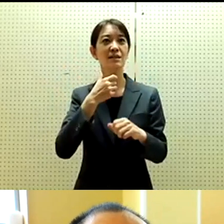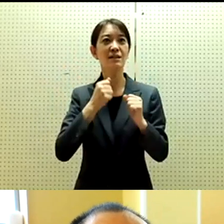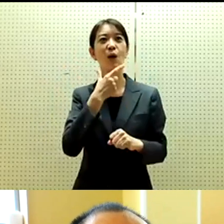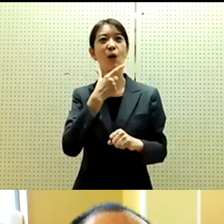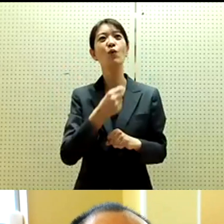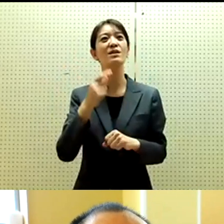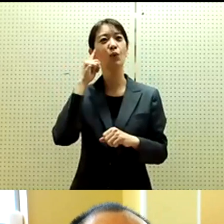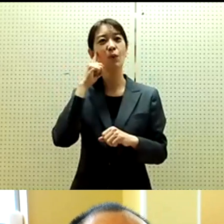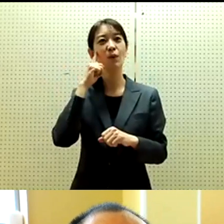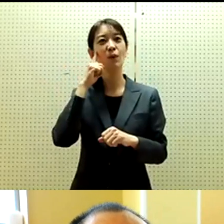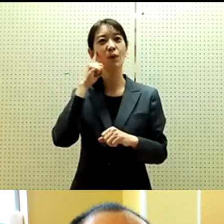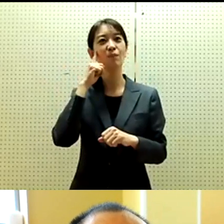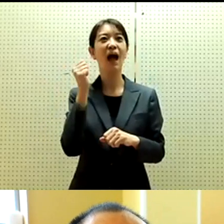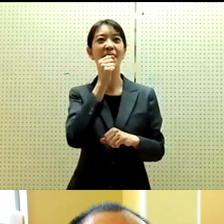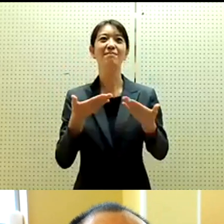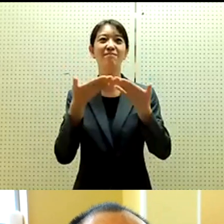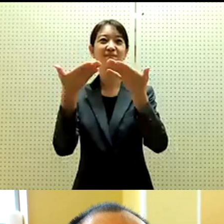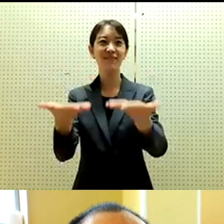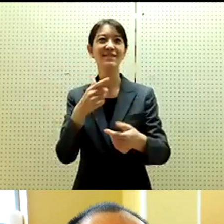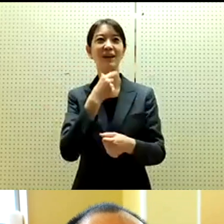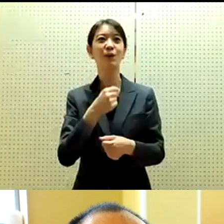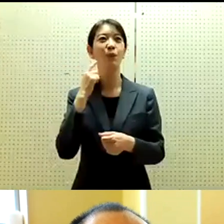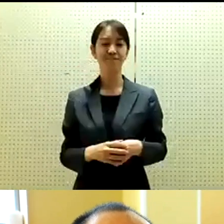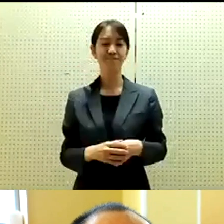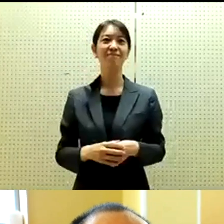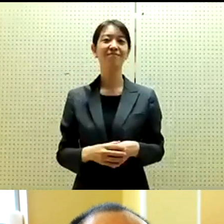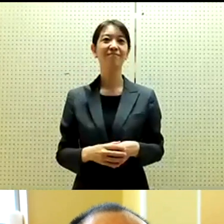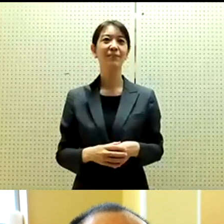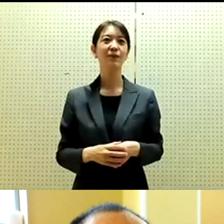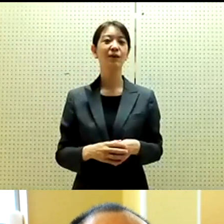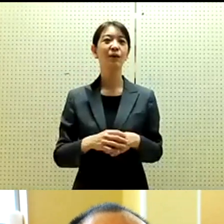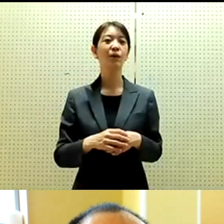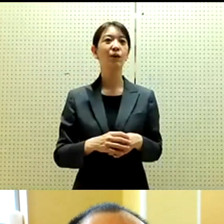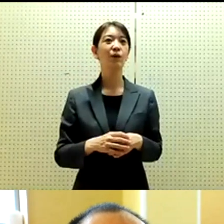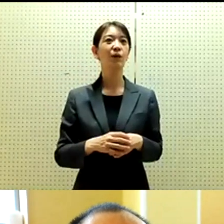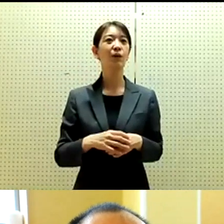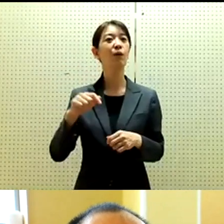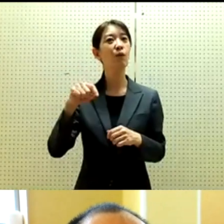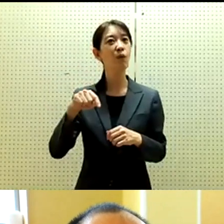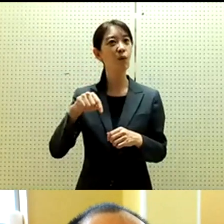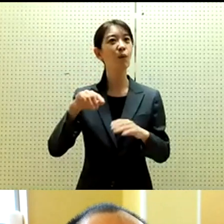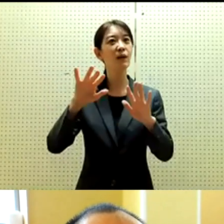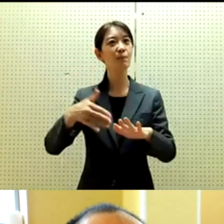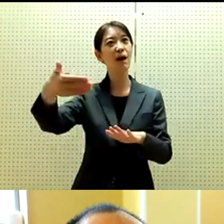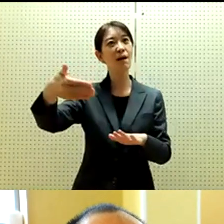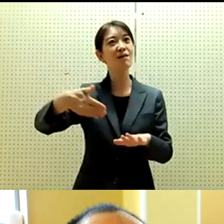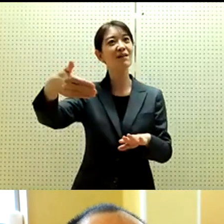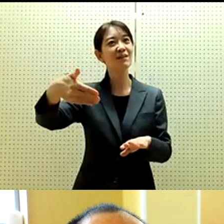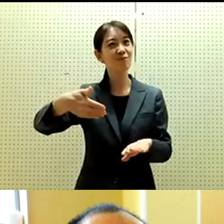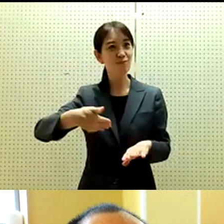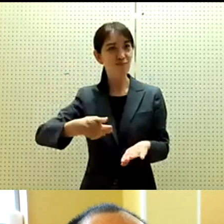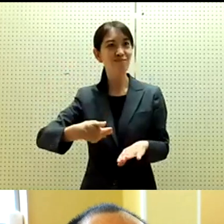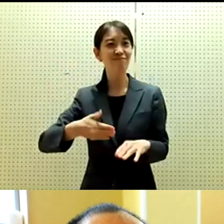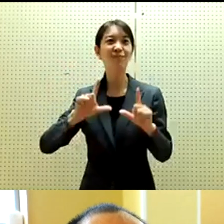ね、本当大事、はい、面白いですね。 本当ですね。特にこの Q&A よくそこのところ注目してみてねって案内